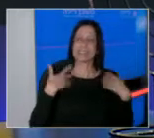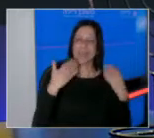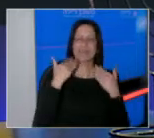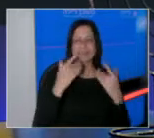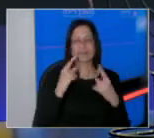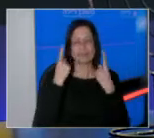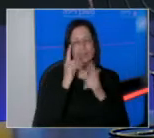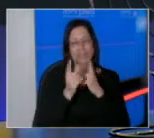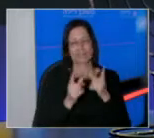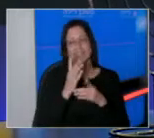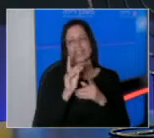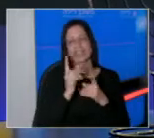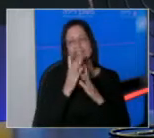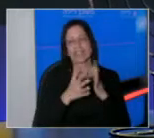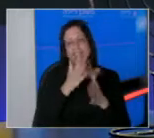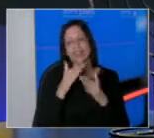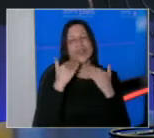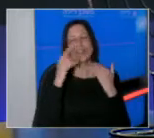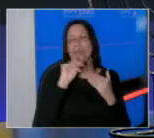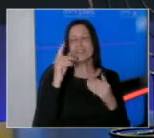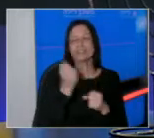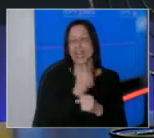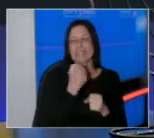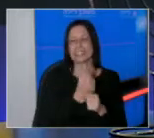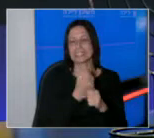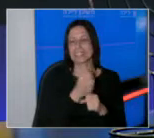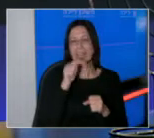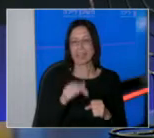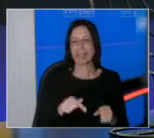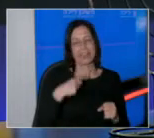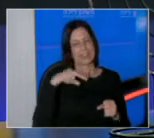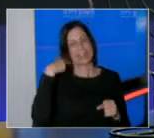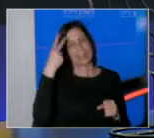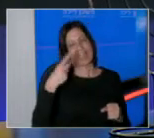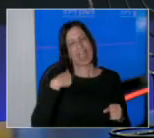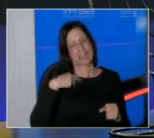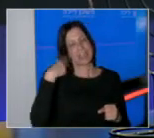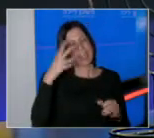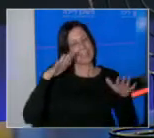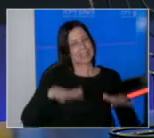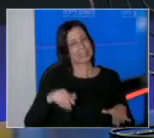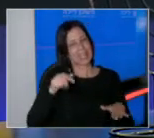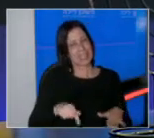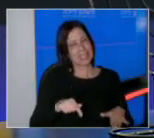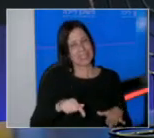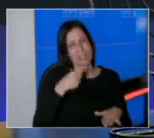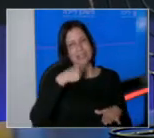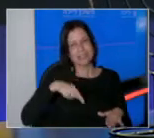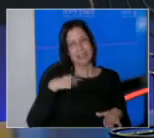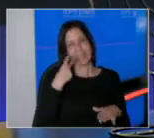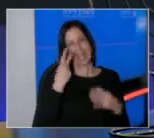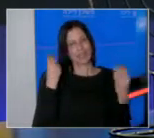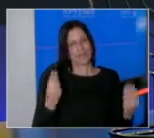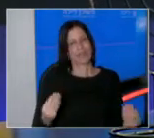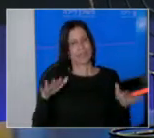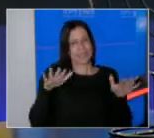ליוסף התנמי, תרגום לשפת הסימנים. תודה רבה לכל מי שעסק במלאכה. אנחנו נהיה, אני אהיה בכיסא הזה, כולם יהיו מסביבי כדי שאני אראה טוב